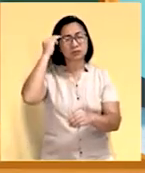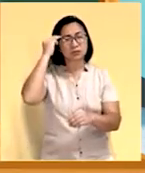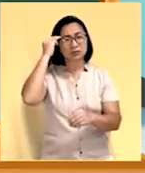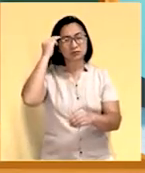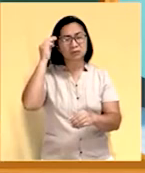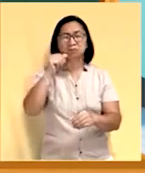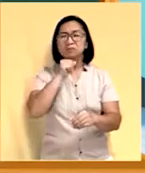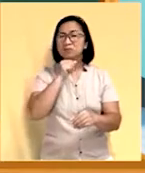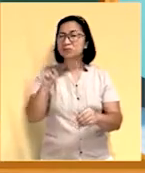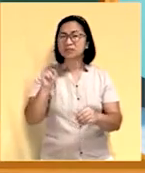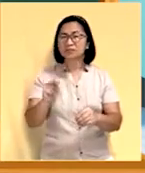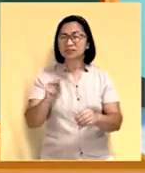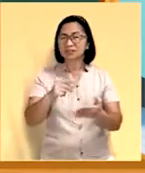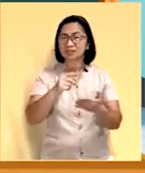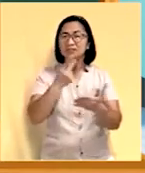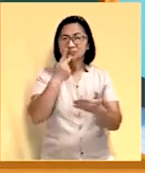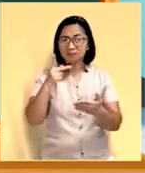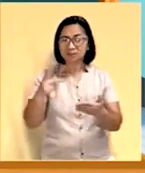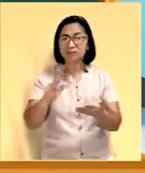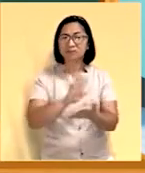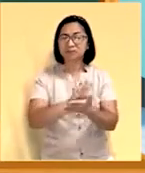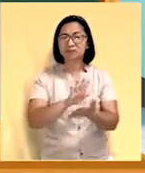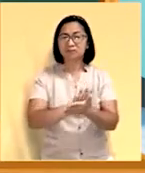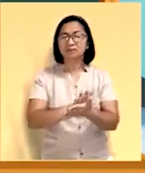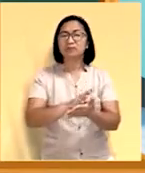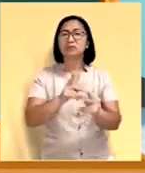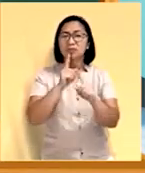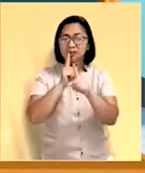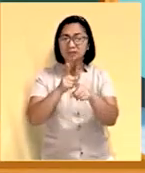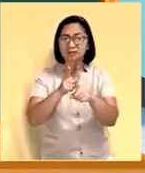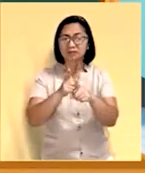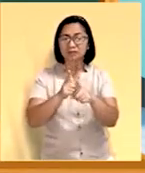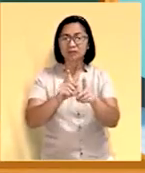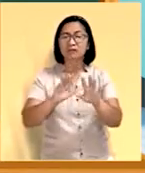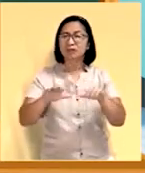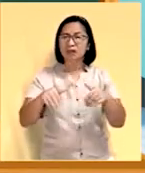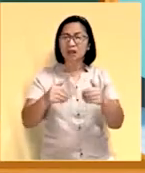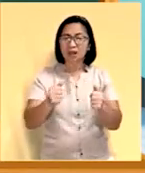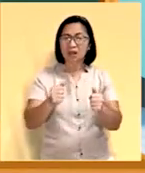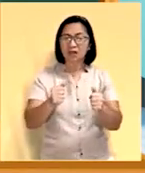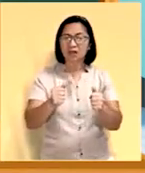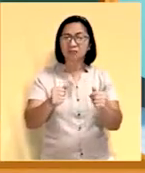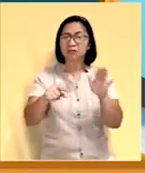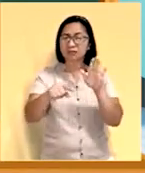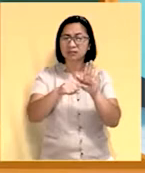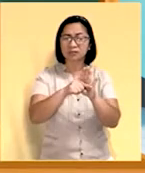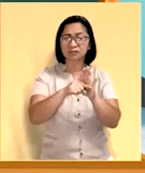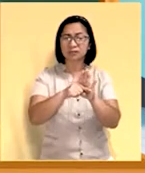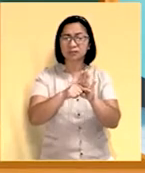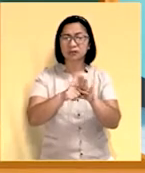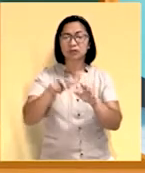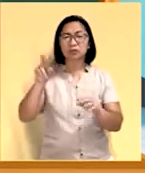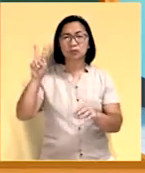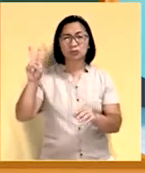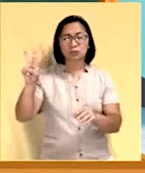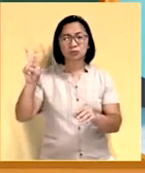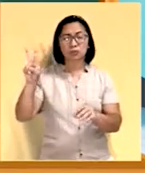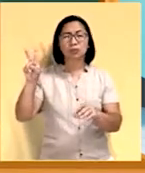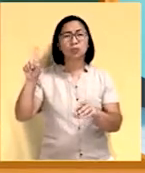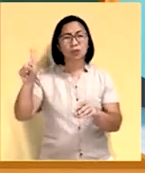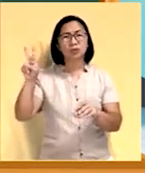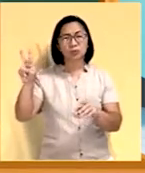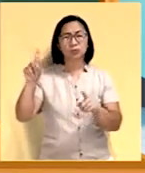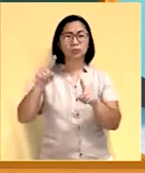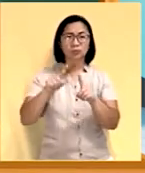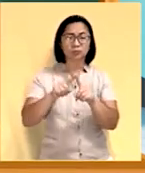ng panulat sa pagsagot. Paano ang pag-subtract sa 1 to 2 digit numbers without regrouping?